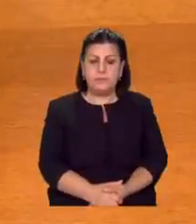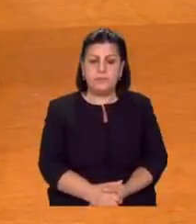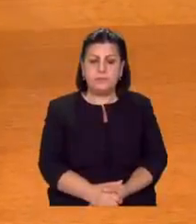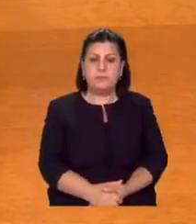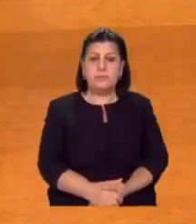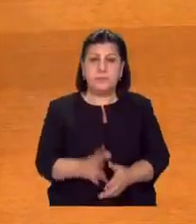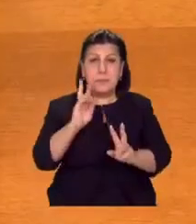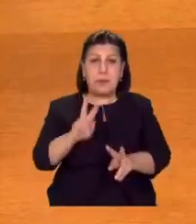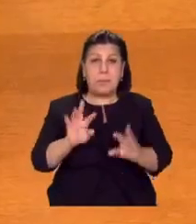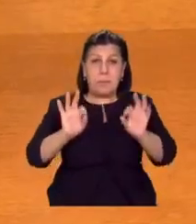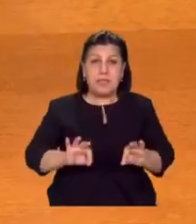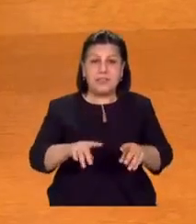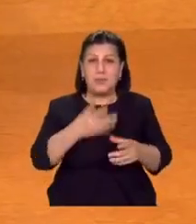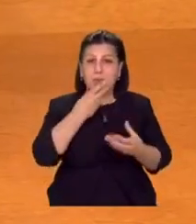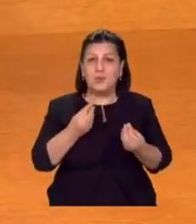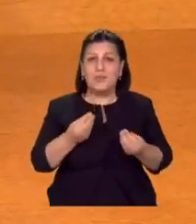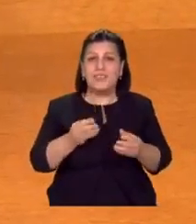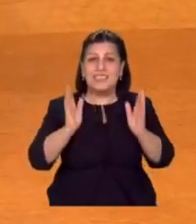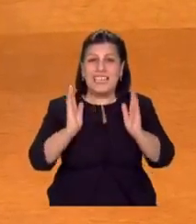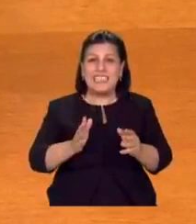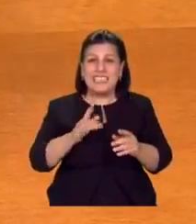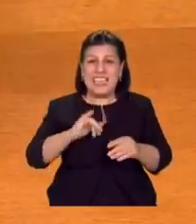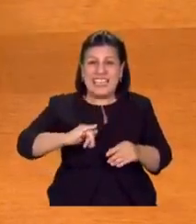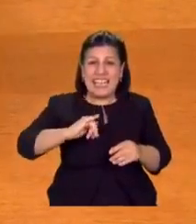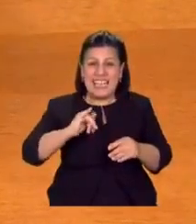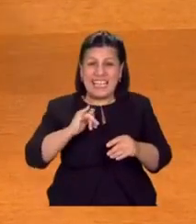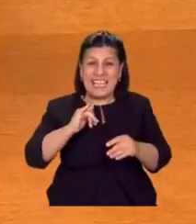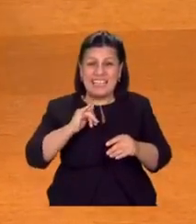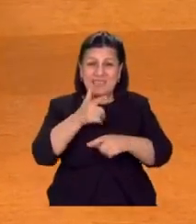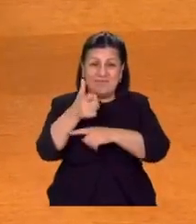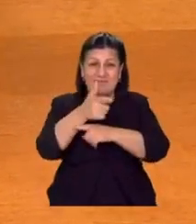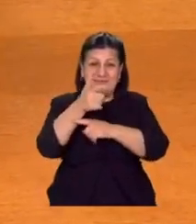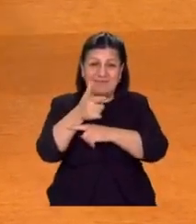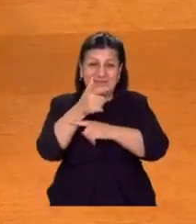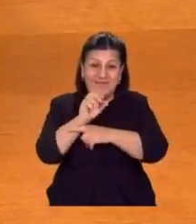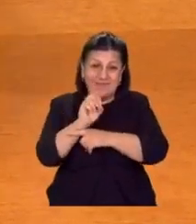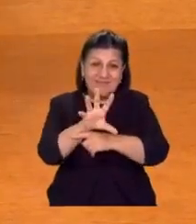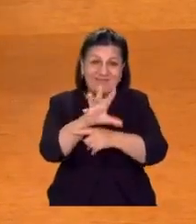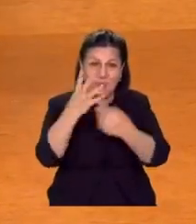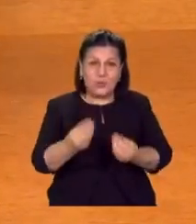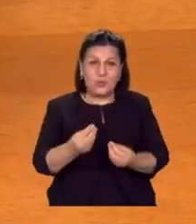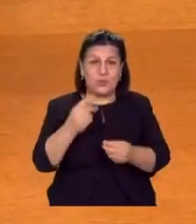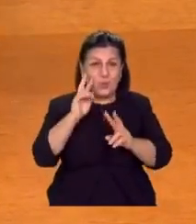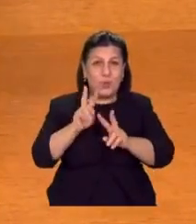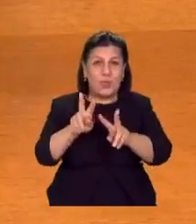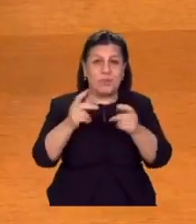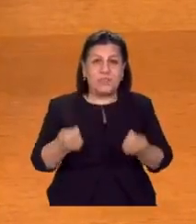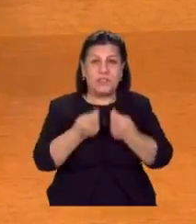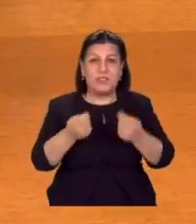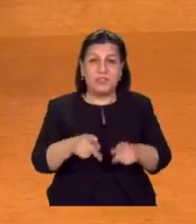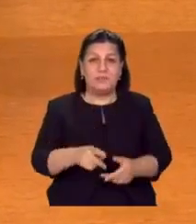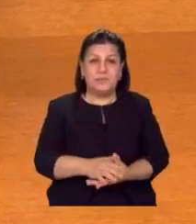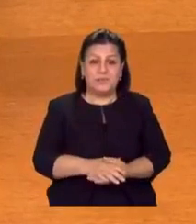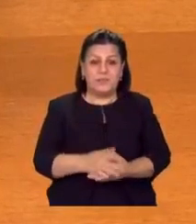mi Evet başladı çok güzel yavrum Keşke yakından görebilirsiniz şimdi başladı programı sona doğru İnşallah göstermeye çalışacağım bakın bir